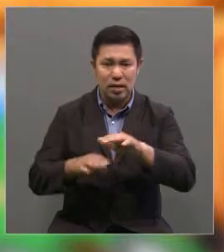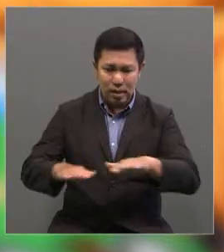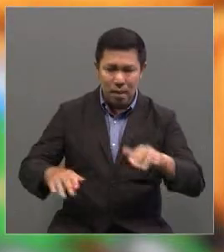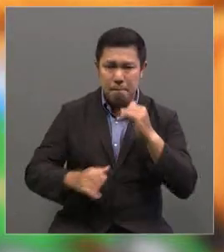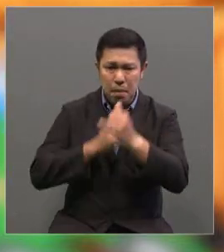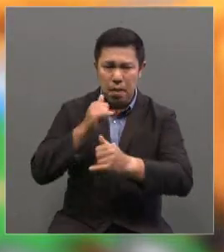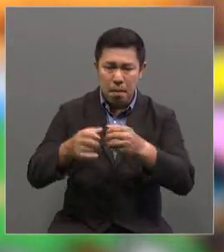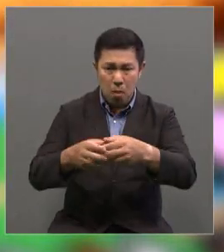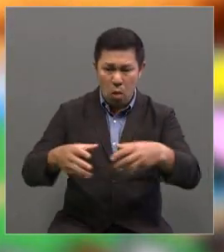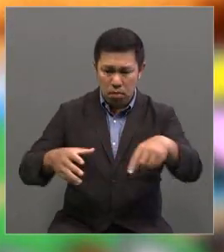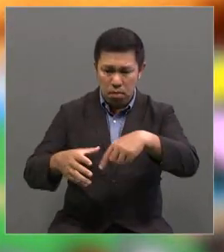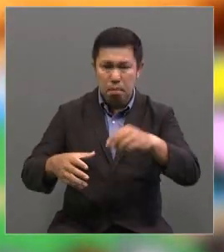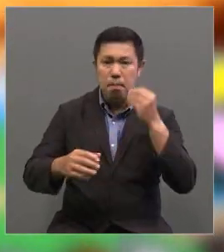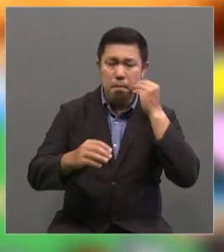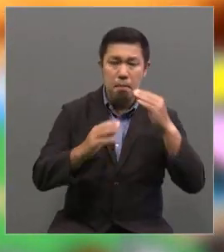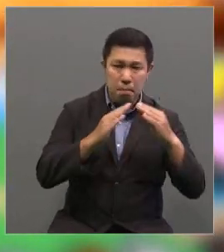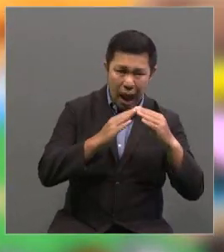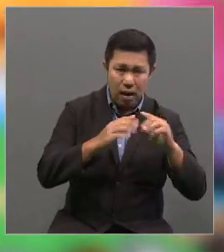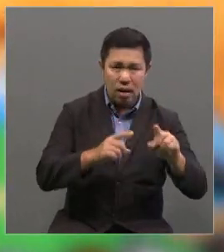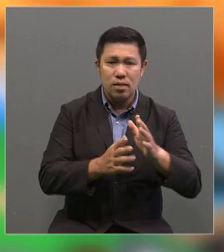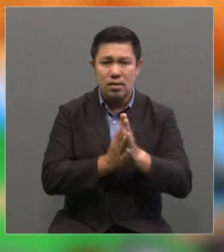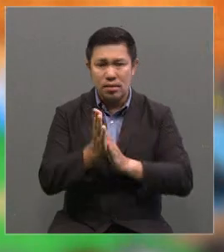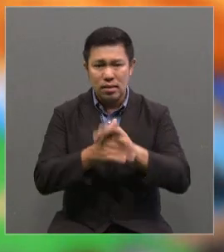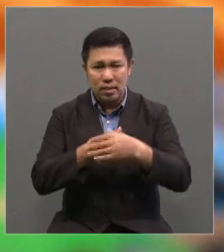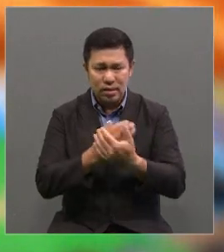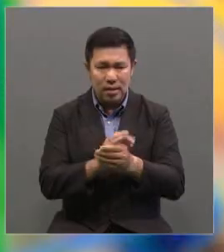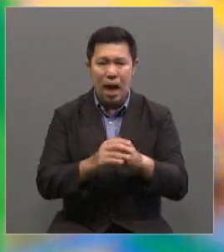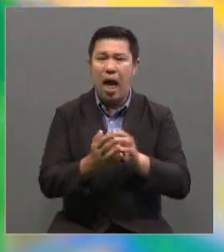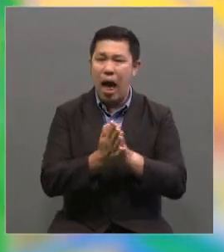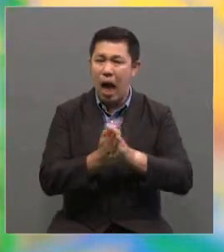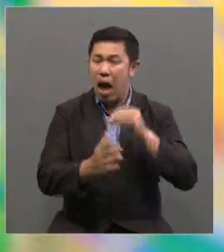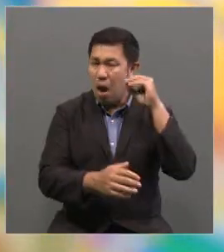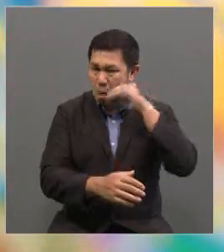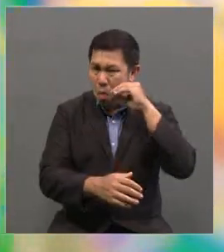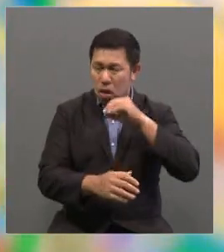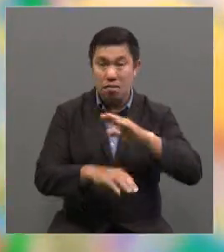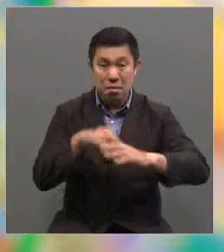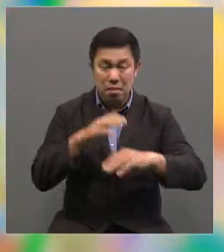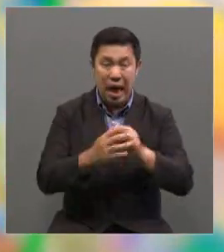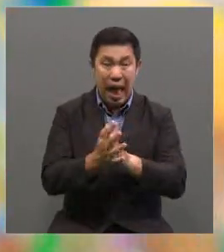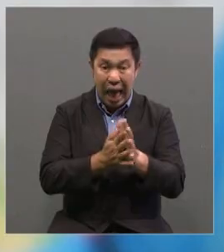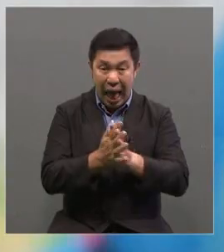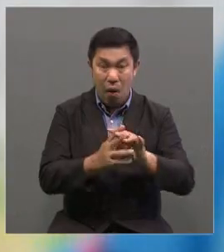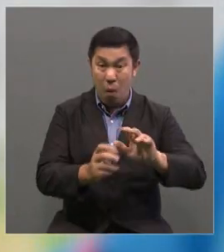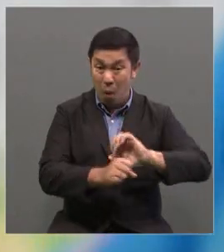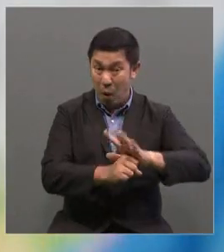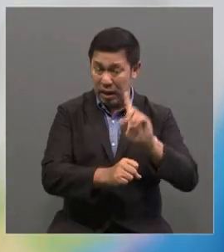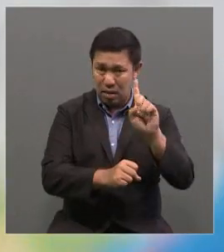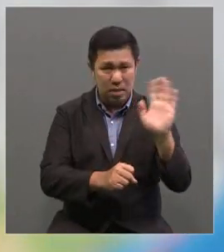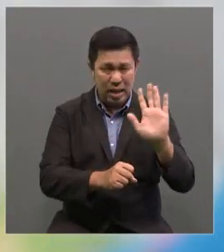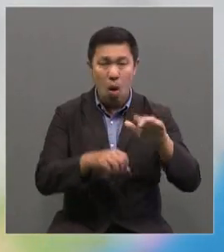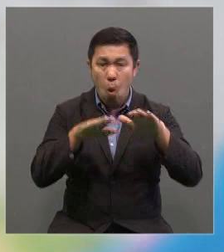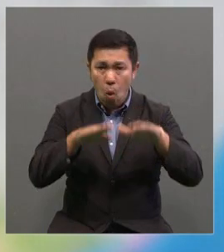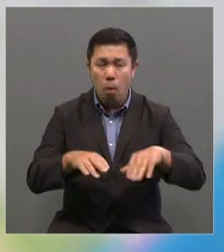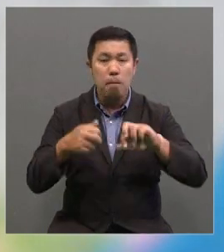น้องๆเค้าต้องไปอยู่กันเยอะๆแล้วก็ที่บ้านด้วยหมั่นล้างมือให้น้องๆเค้าบ่อยๆอย่าลืมว่าการล้างมือเนี่ยมันไม่ใช่แค่โควิดแต่มัน